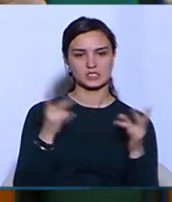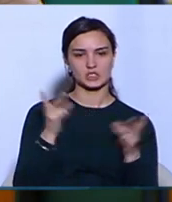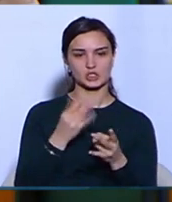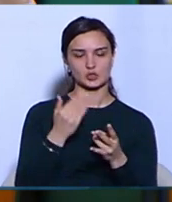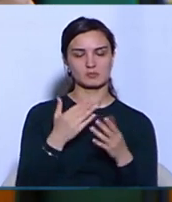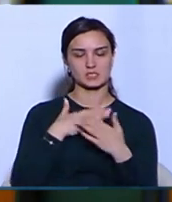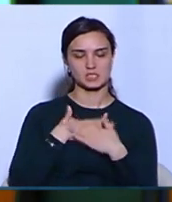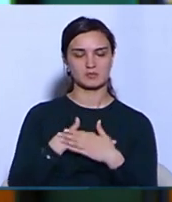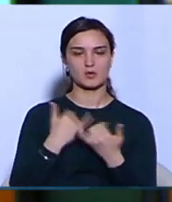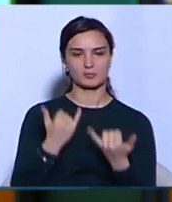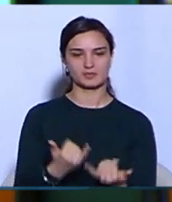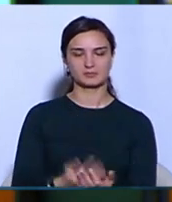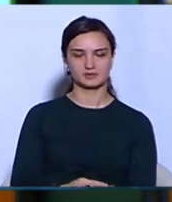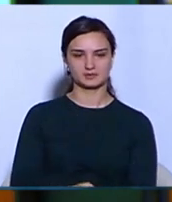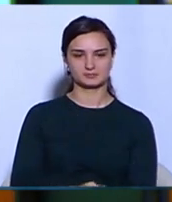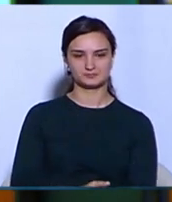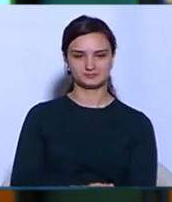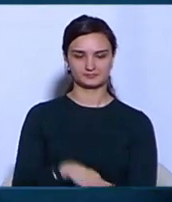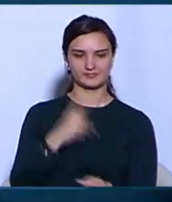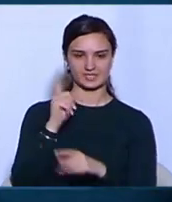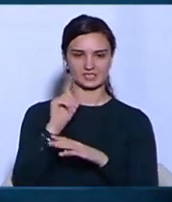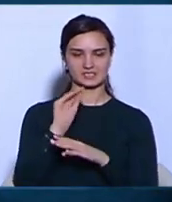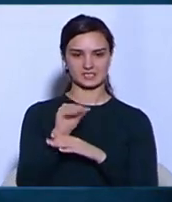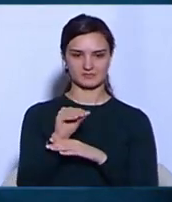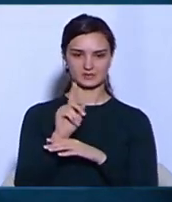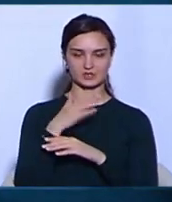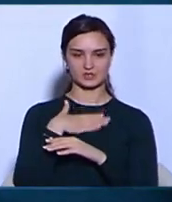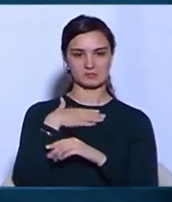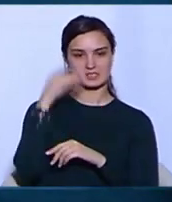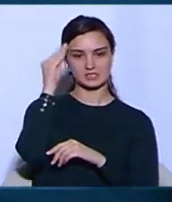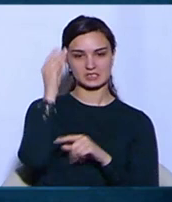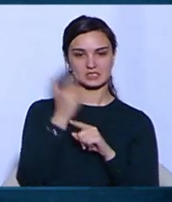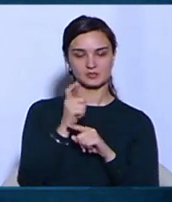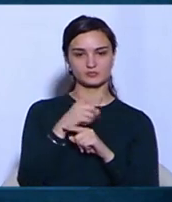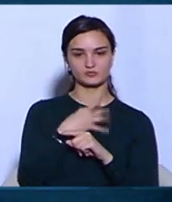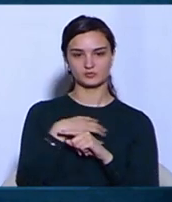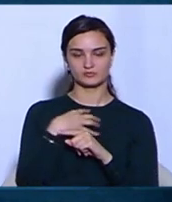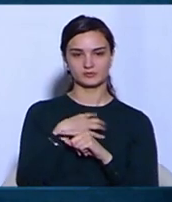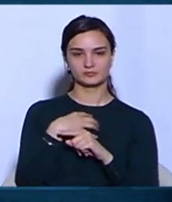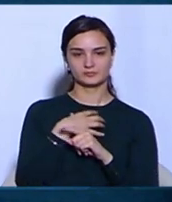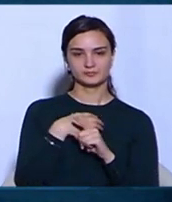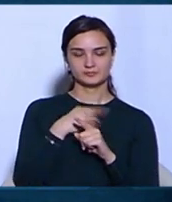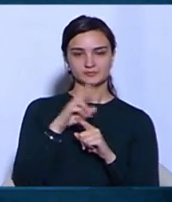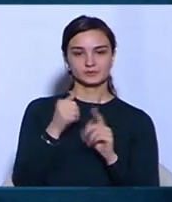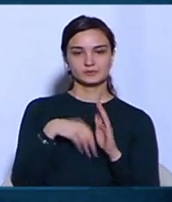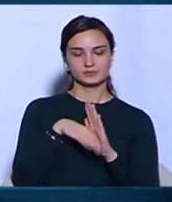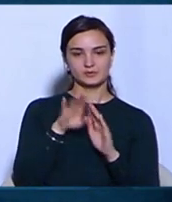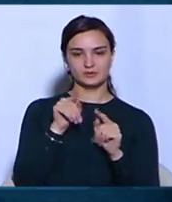საჭიროებების დასაკმაყოფილებლად. ერთ რამეს დავამატებ ერთ სიტყვას, რაც ჩემი აზრით ძალიან მნიშვნელოვანია და